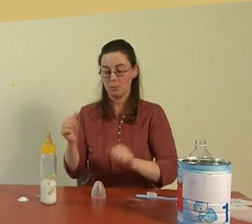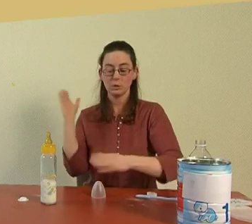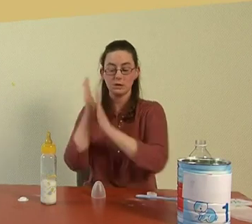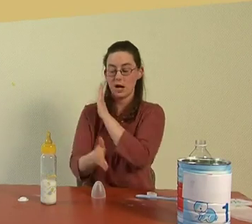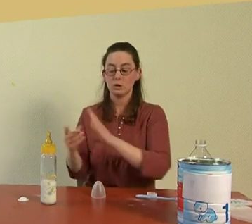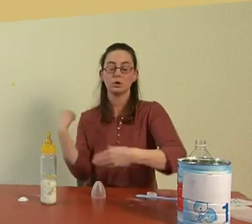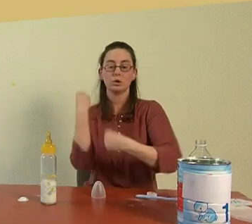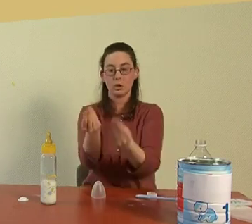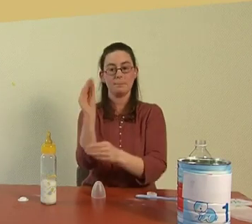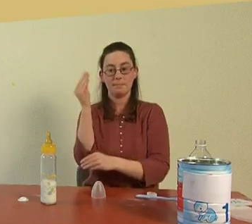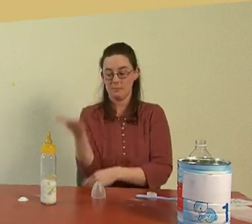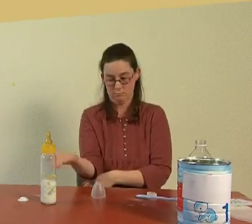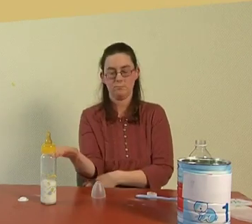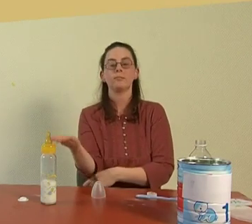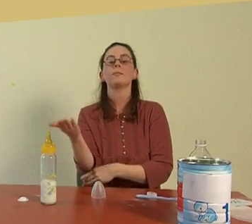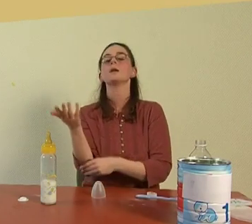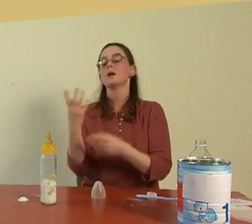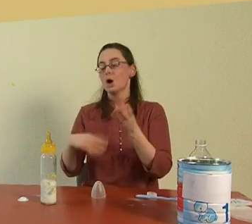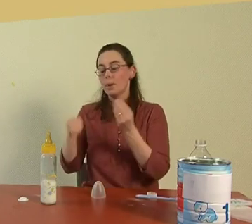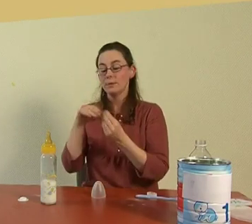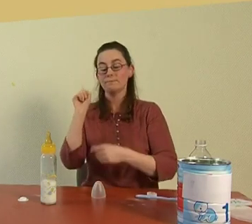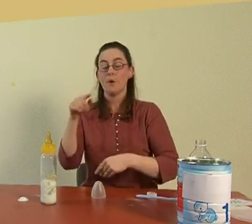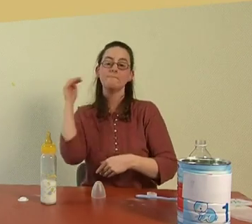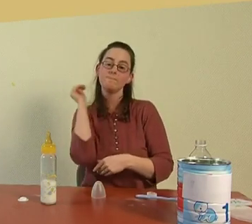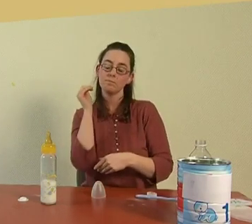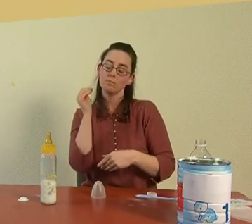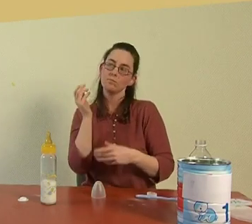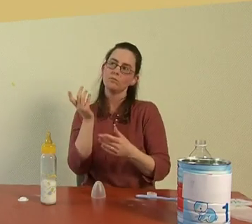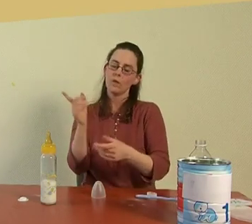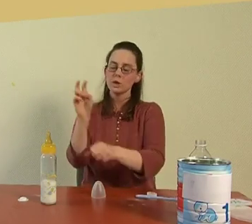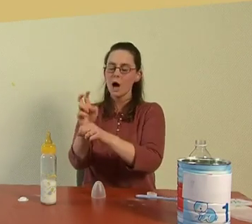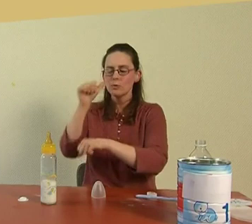Donc il n'est pareil pas utile de le faire chauffer, vous le donnez tel quel au bébé.